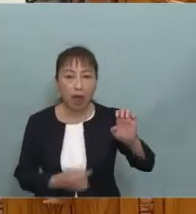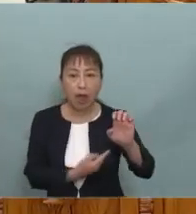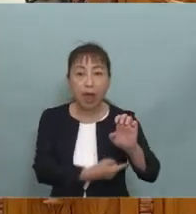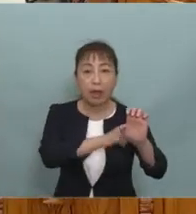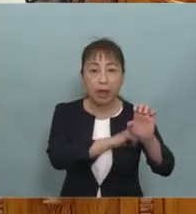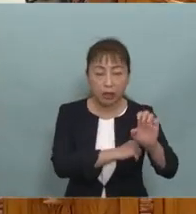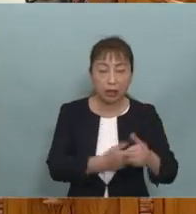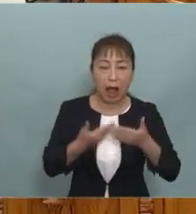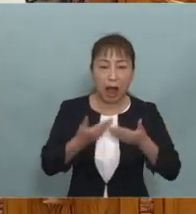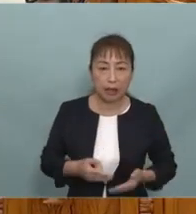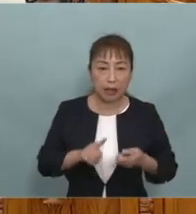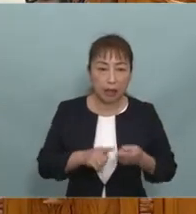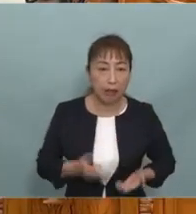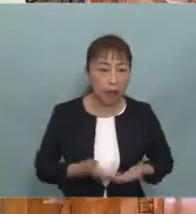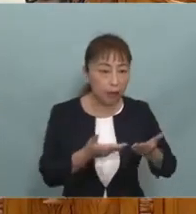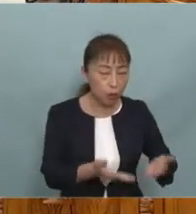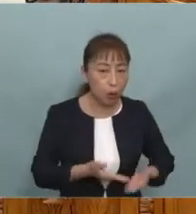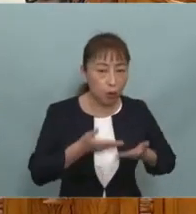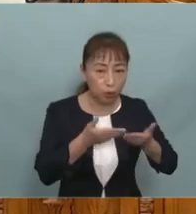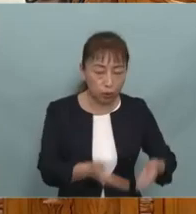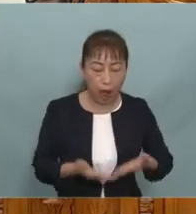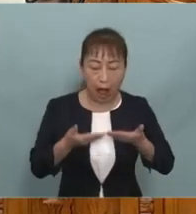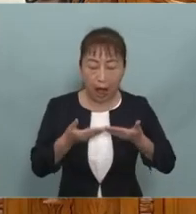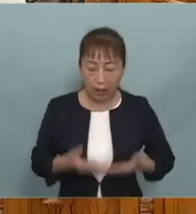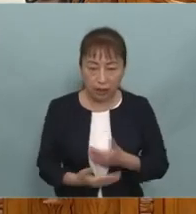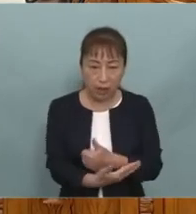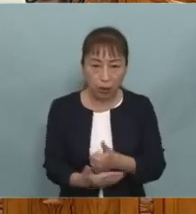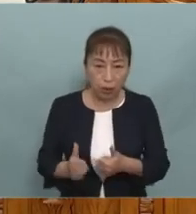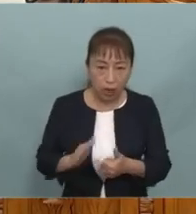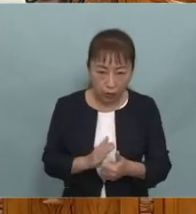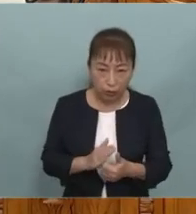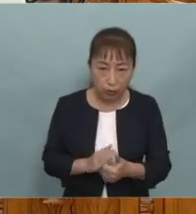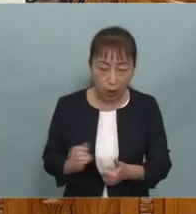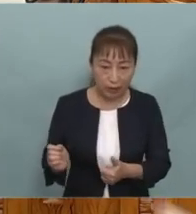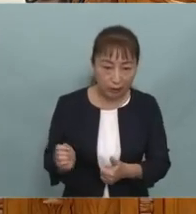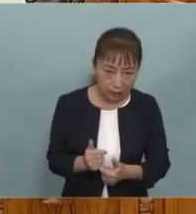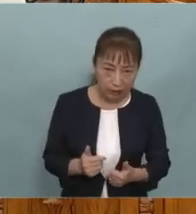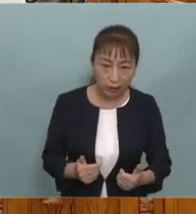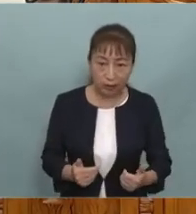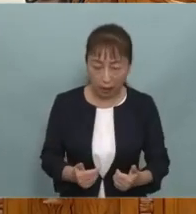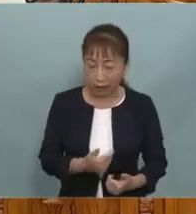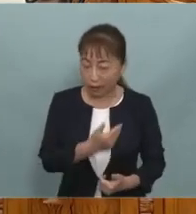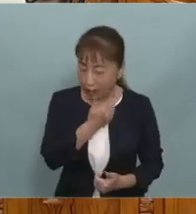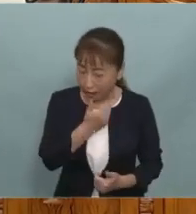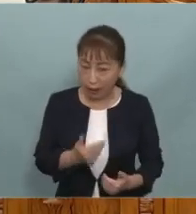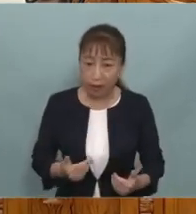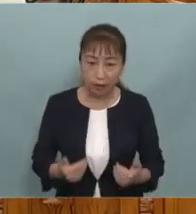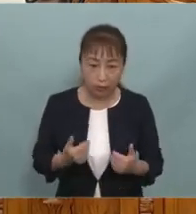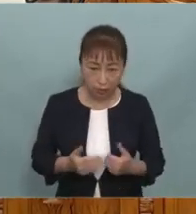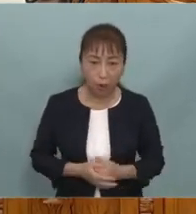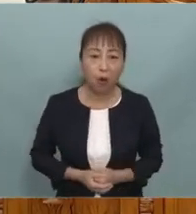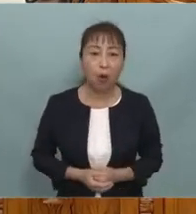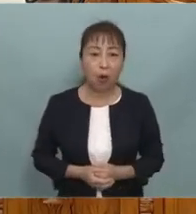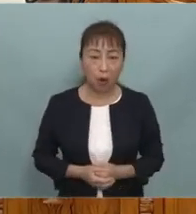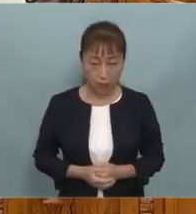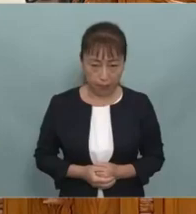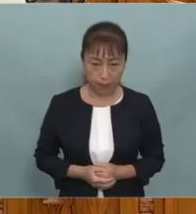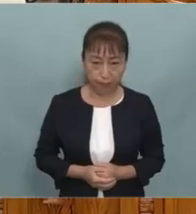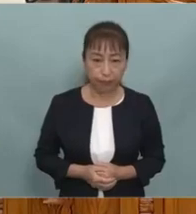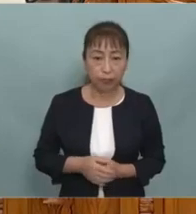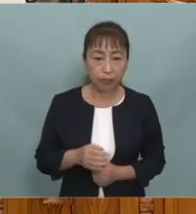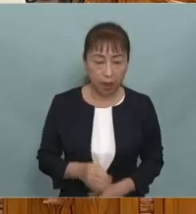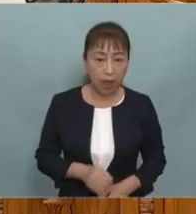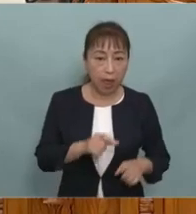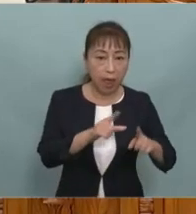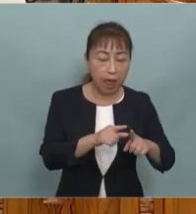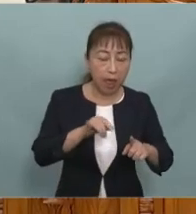供給と安全の確保は喫緊の課題ですAI時代の電力事業の激増も踏まえ